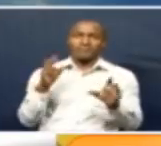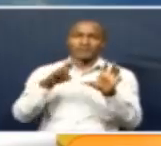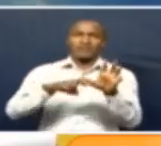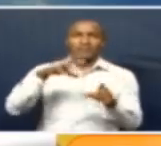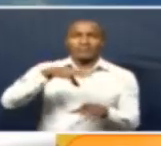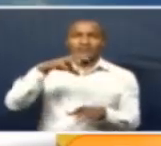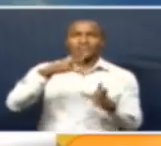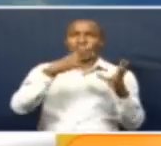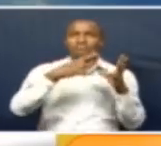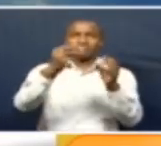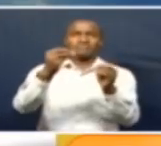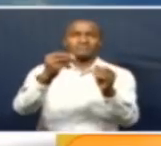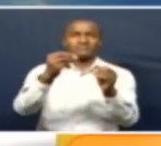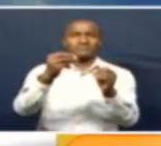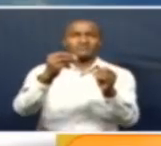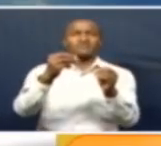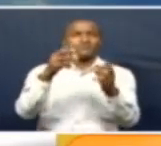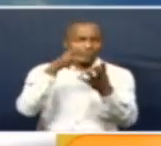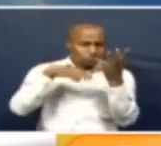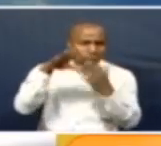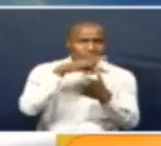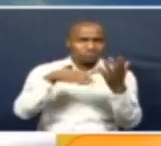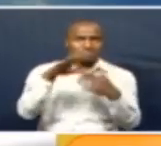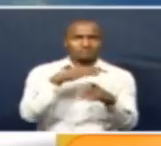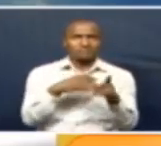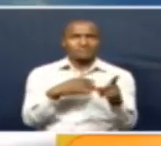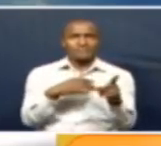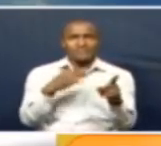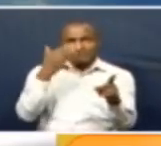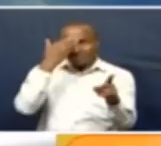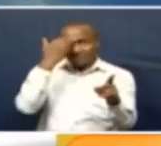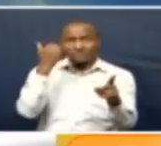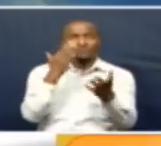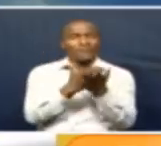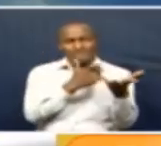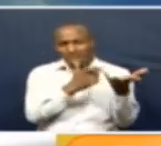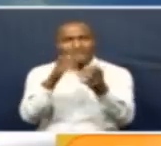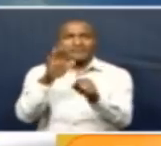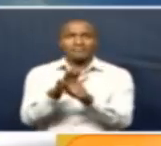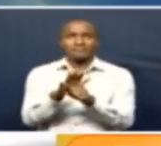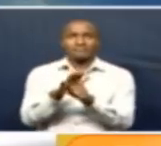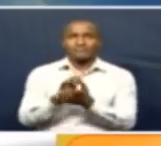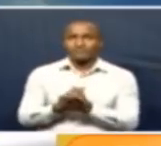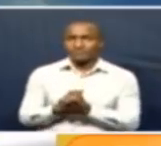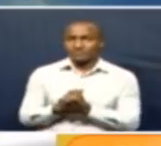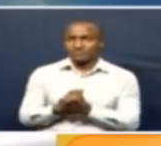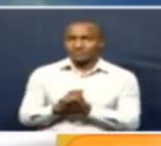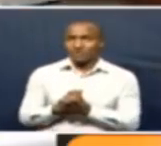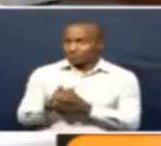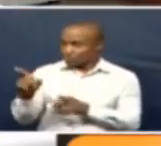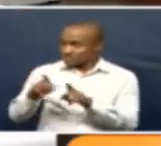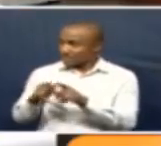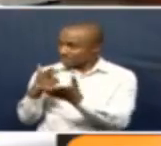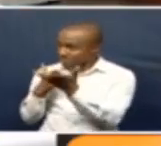na nikaweza kwenda. So nilikuwa so confused. Kwa sababu tulipigwa sana. Wewe mwenyewe ulikuwa na pia beba